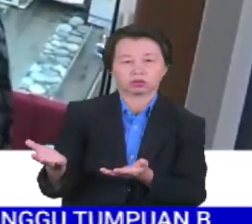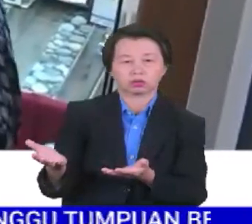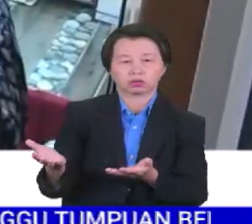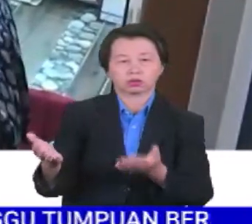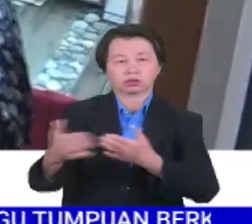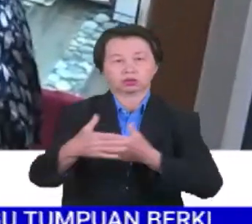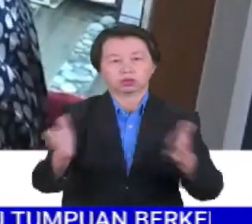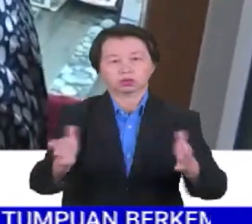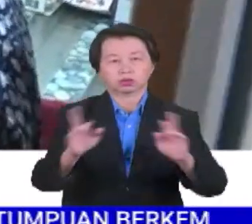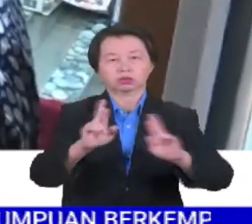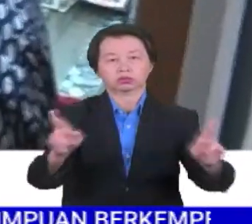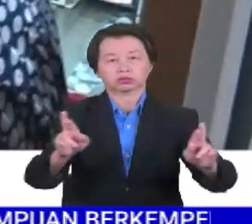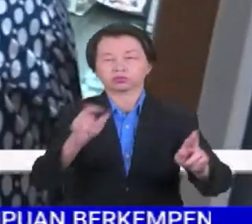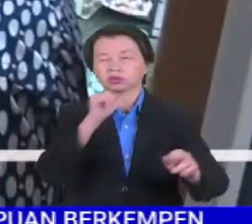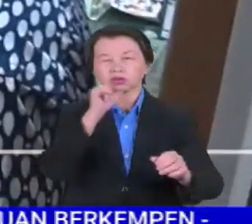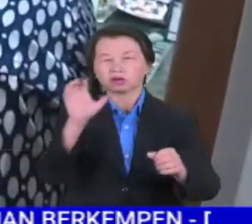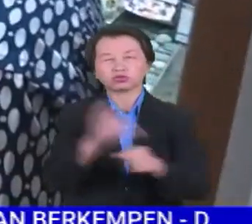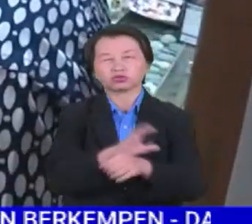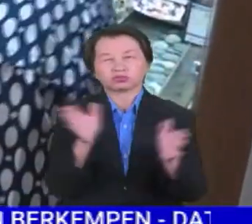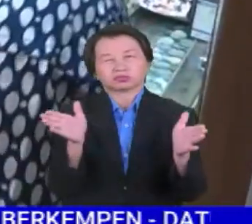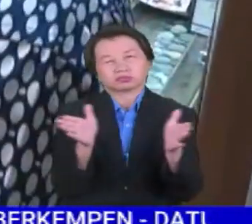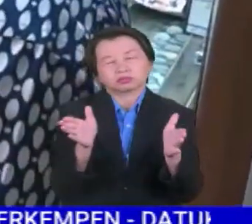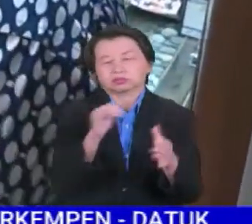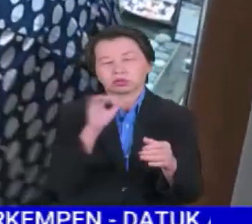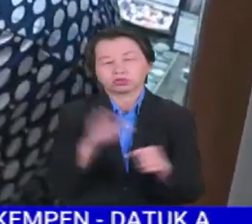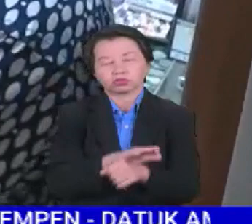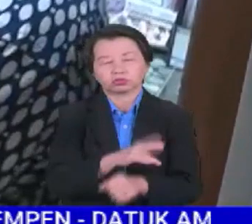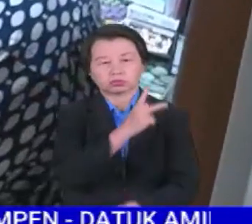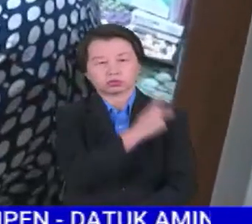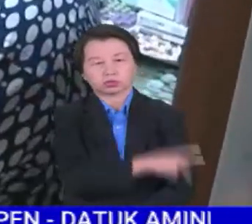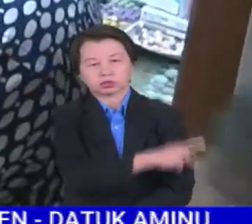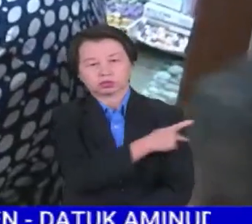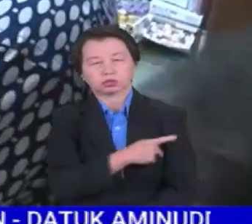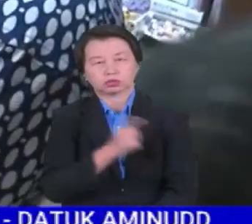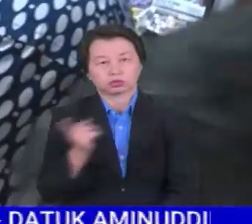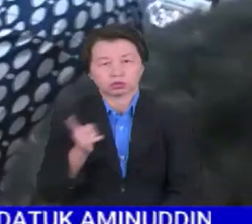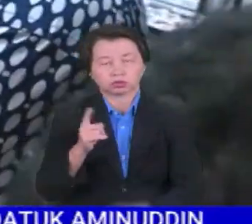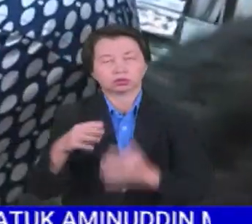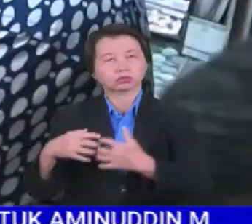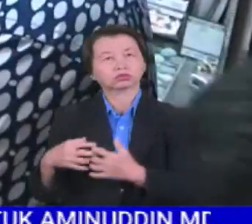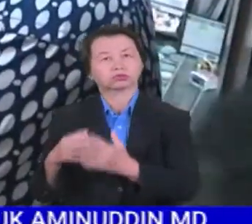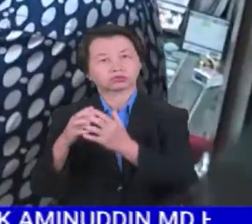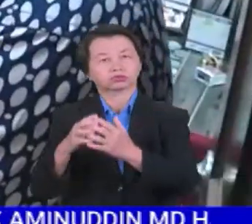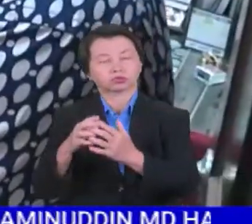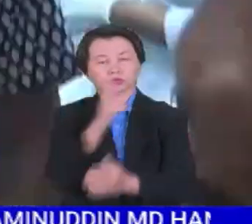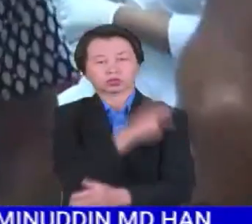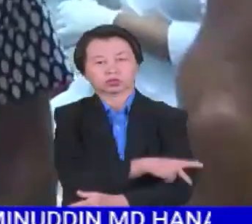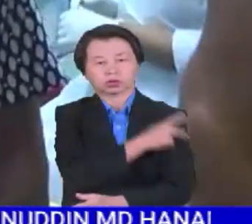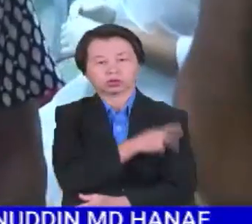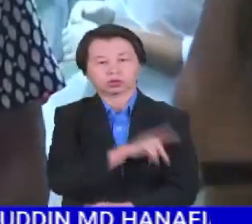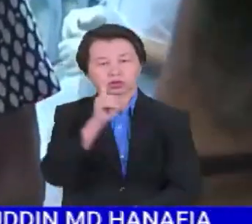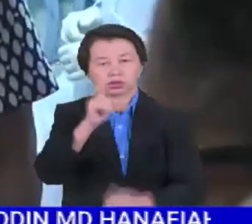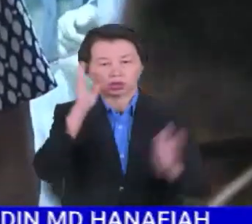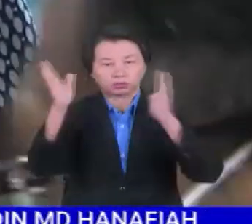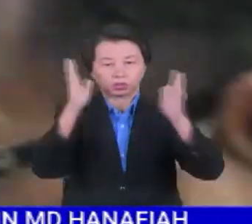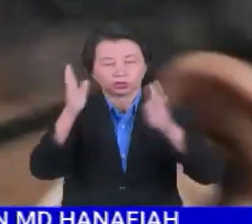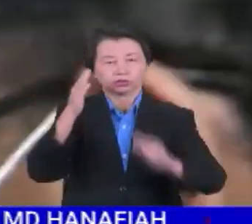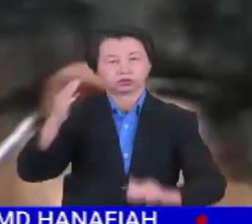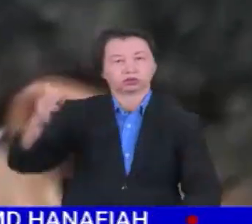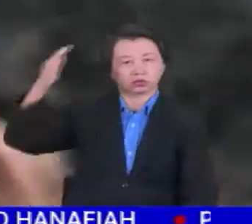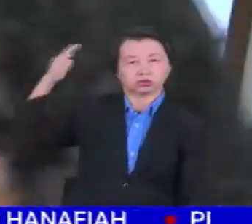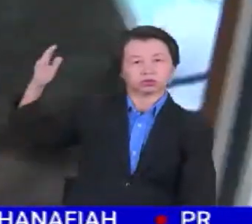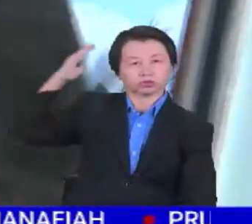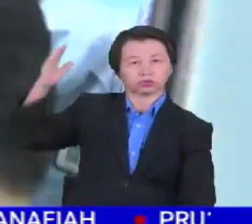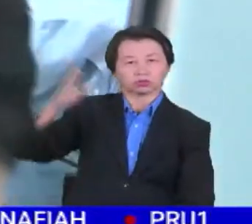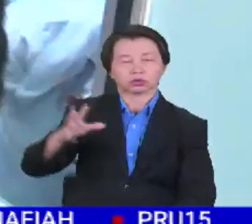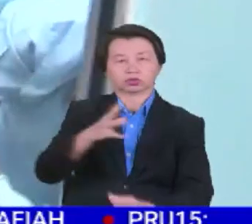ruang yang telah disediakan tidak mencukupi. Klinik ini ditubuhkan sebagai klinik Satu Malaysia pada satu ketika dahulu